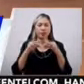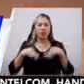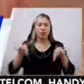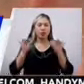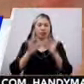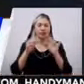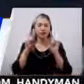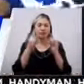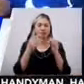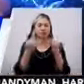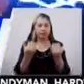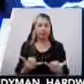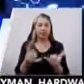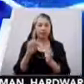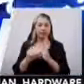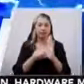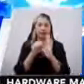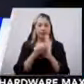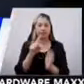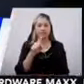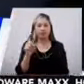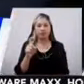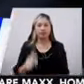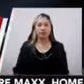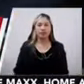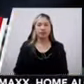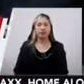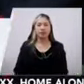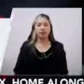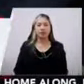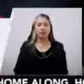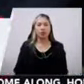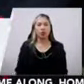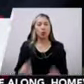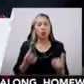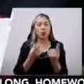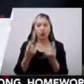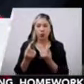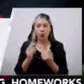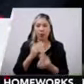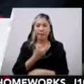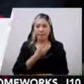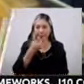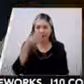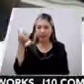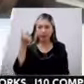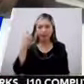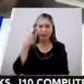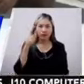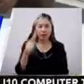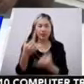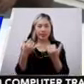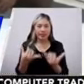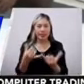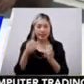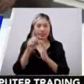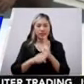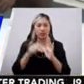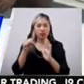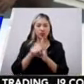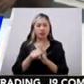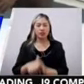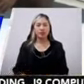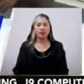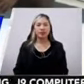Centennial Season. Husay Rizal! Gagawin namin yung pinaka-best namin para sa season na darating. Redemption din ang goal